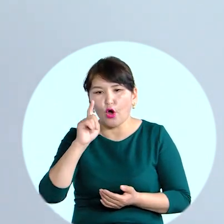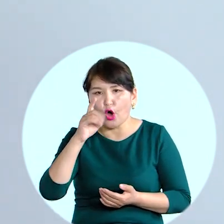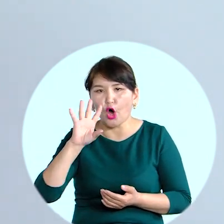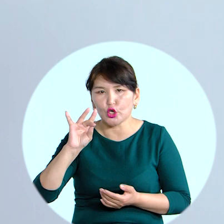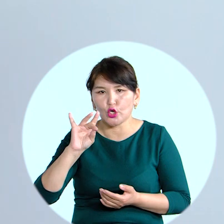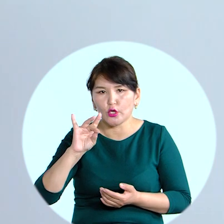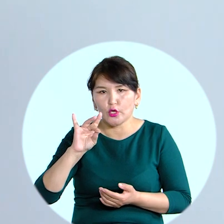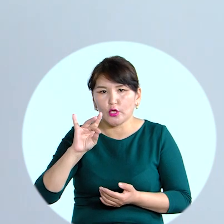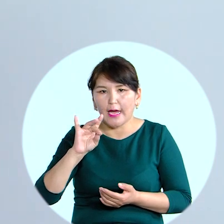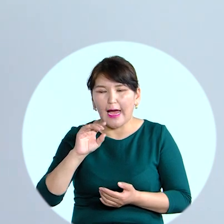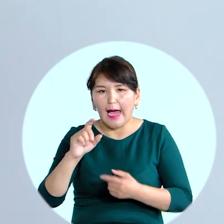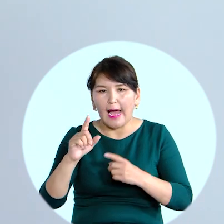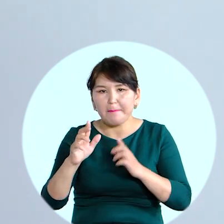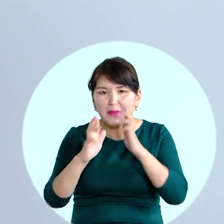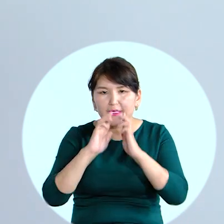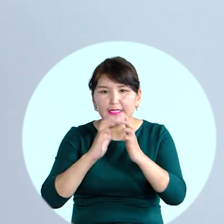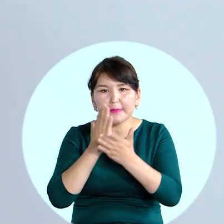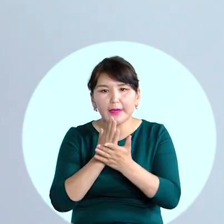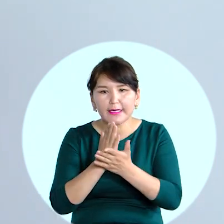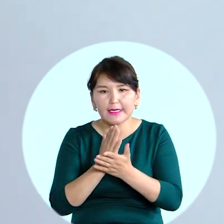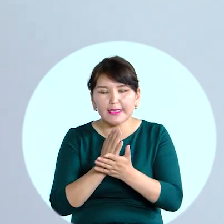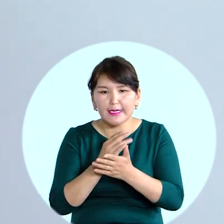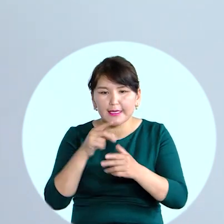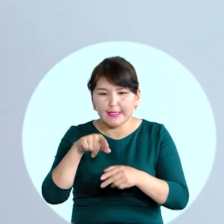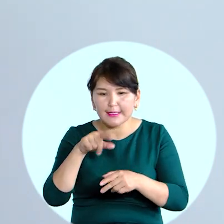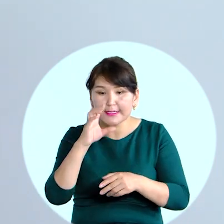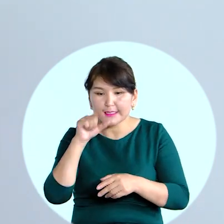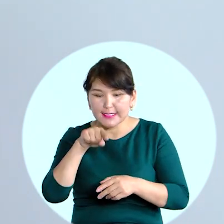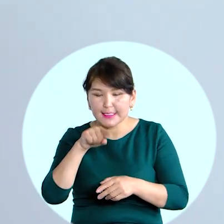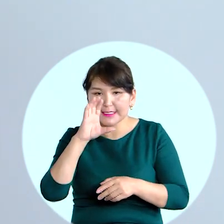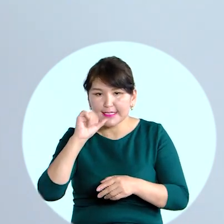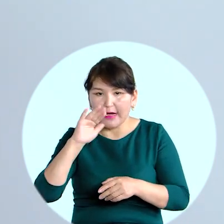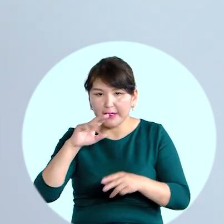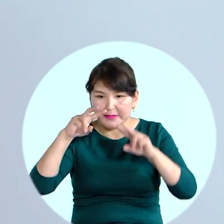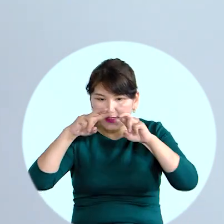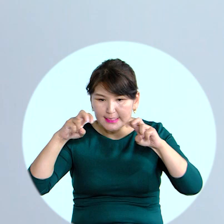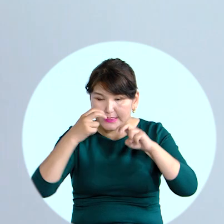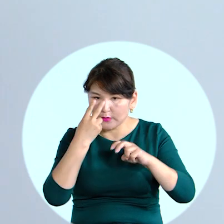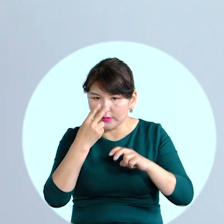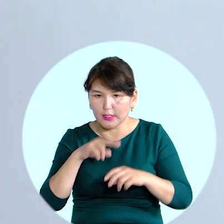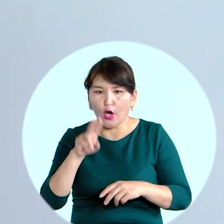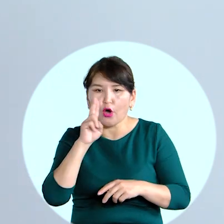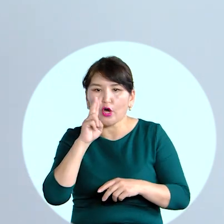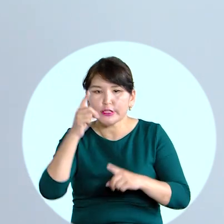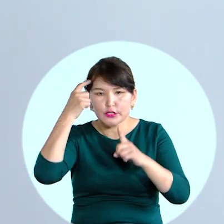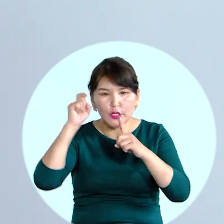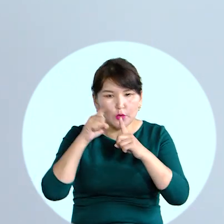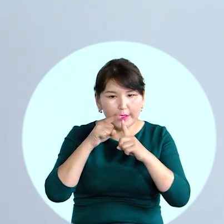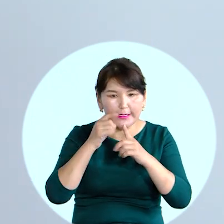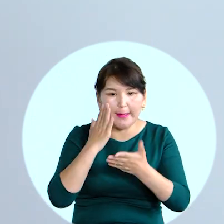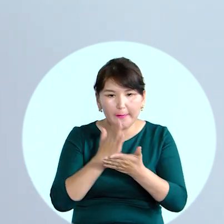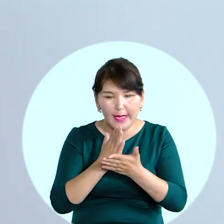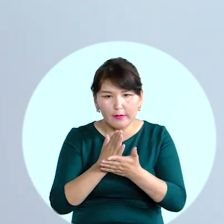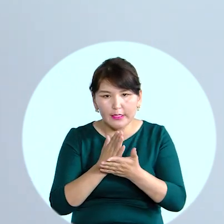хор хохиролтой юм бэ гэдэг үзэхээр тухайн савыг бид нэр шинжилж үзсэн. Тэгэхээр тухайн сав нь өөрөө хүнсний бос зориултаа байгаа